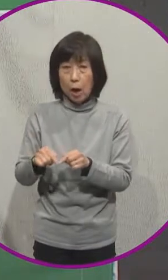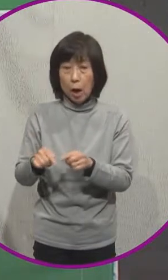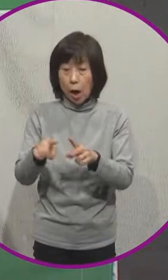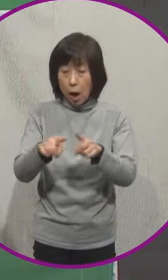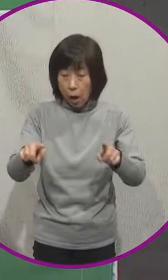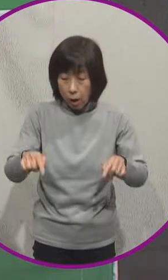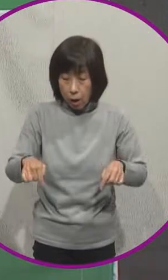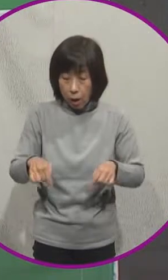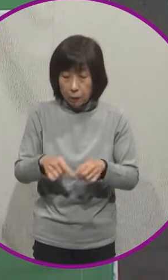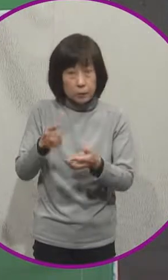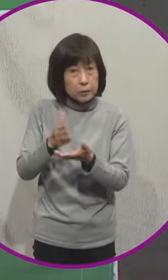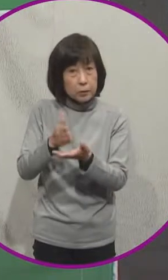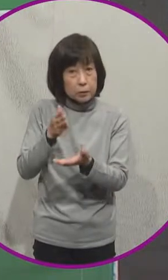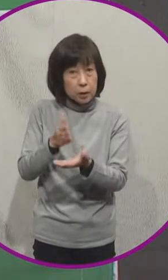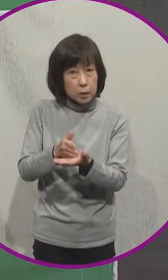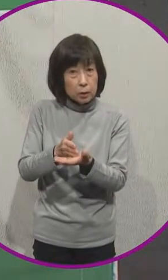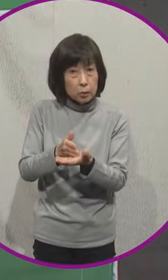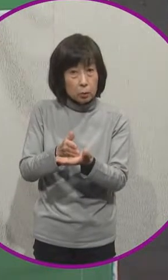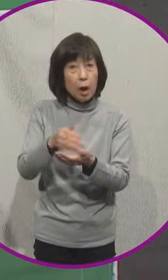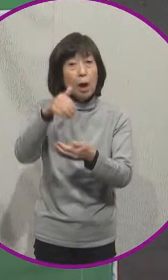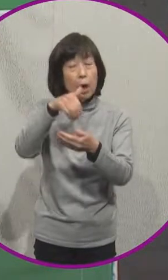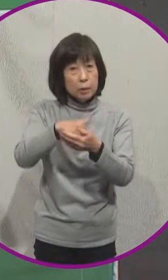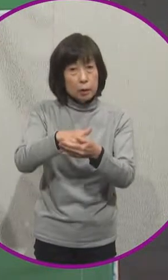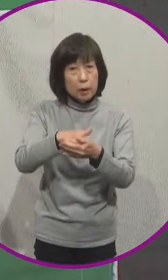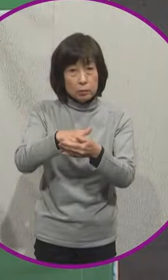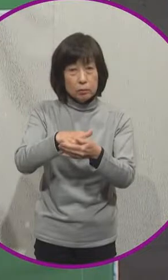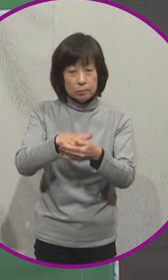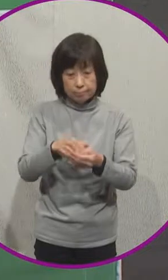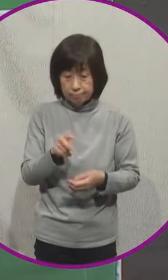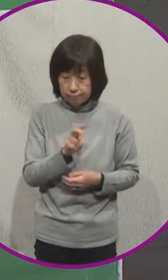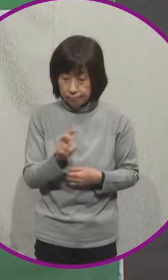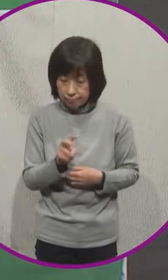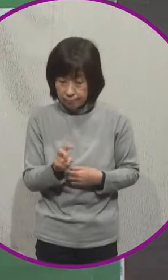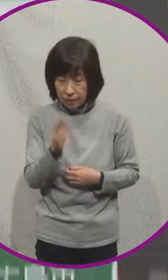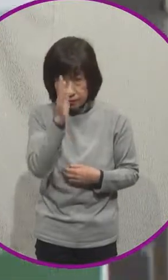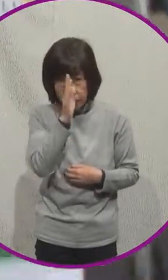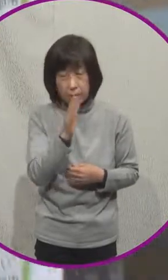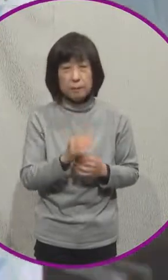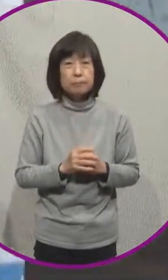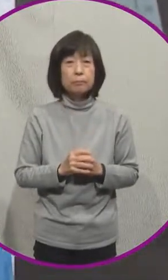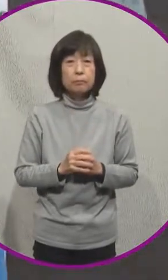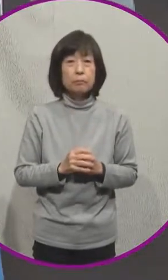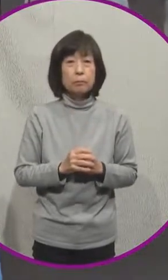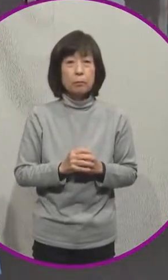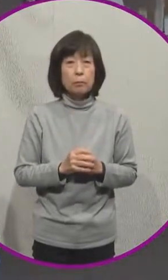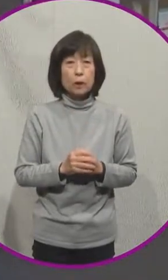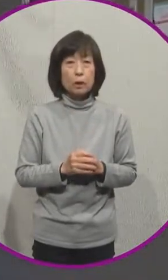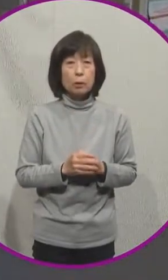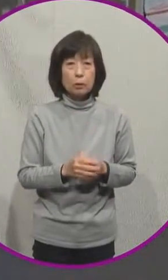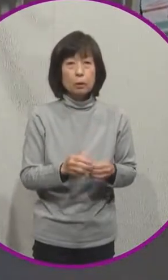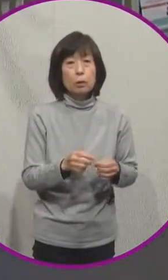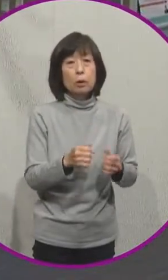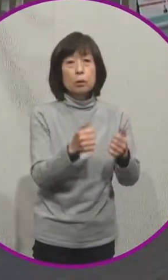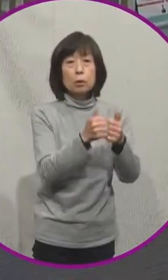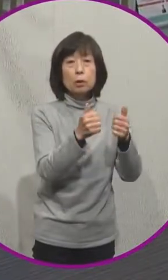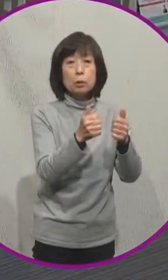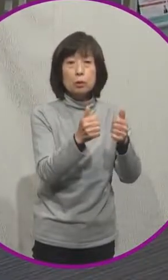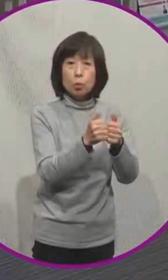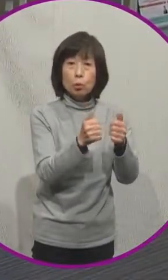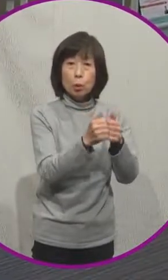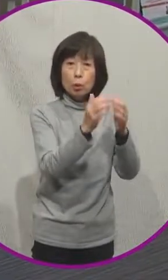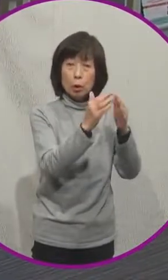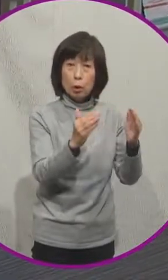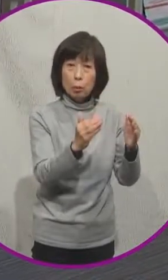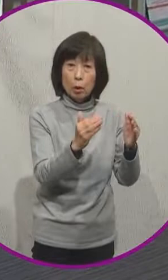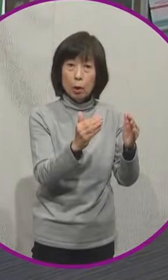で1枚ものの説明書を同封していますのでご活用ください従来の市県民税の申告相談